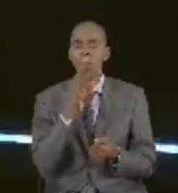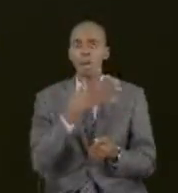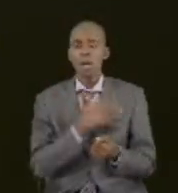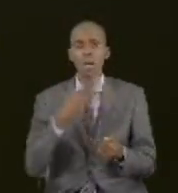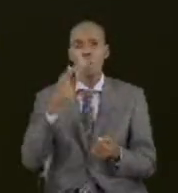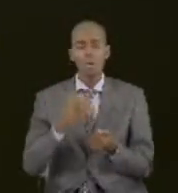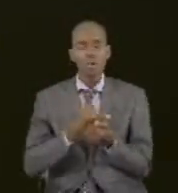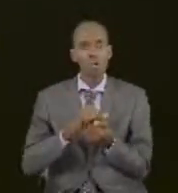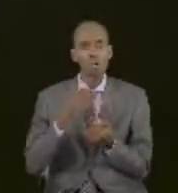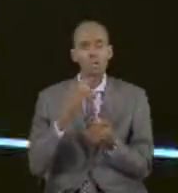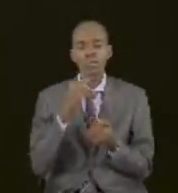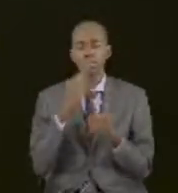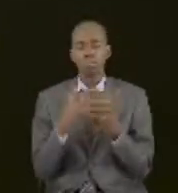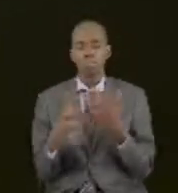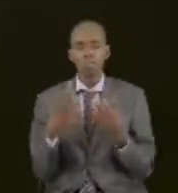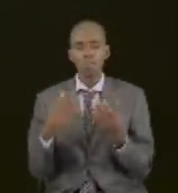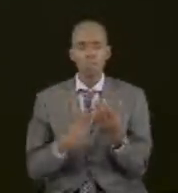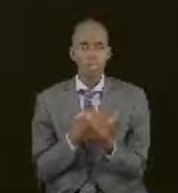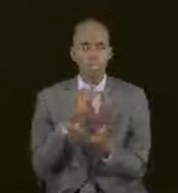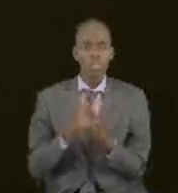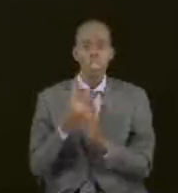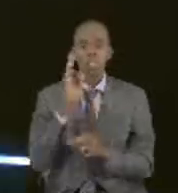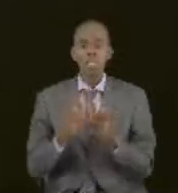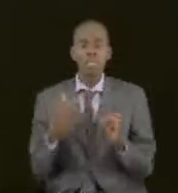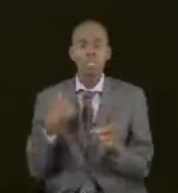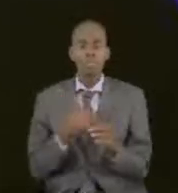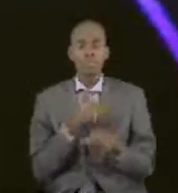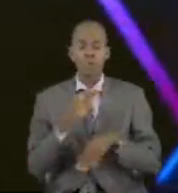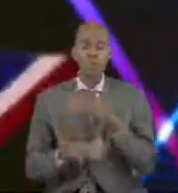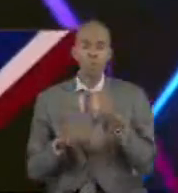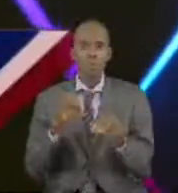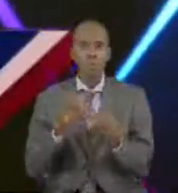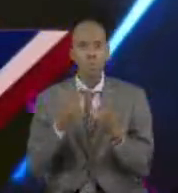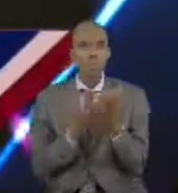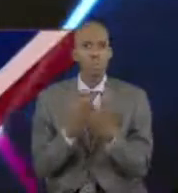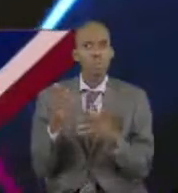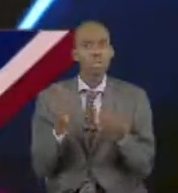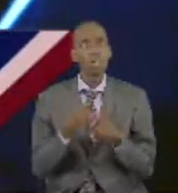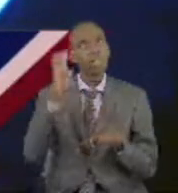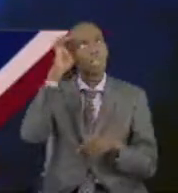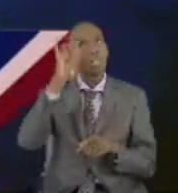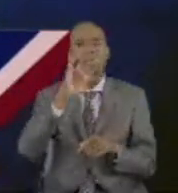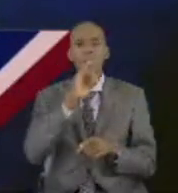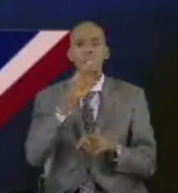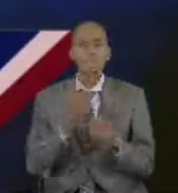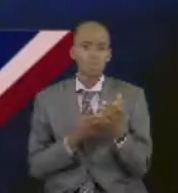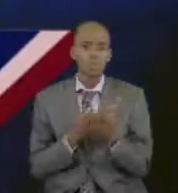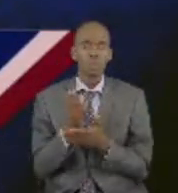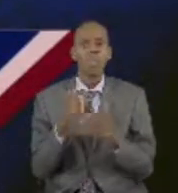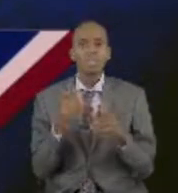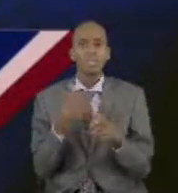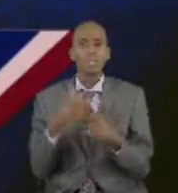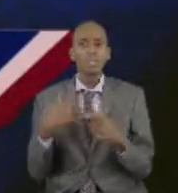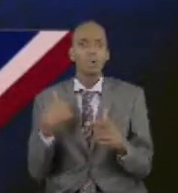la purification du sang de l'agneau, si nous marchons dans la vérité, comme lui-même il est dans la vérité, alors nous sommes en